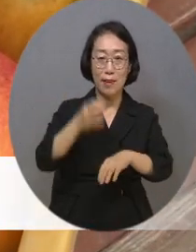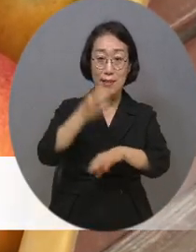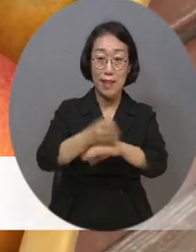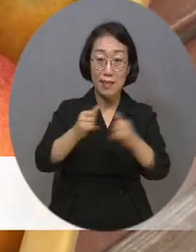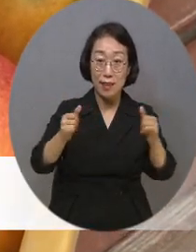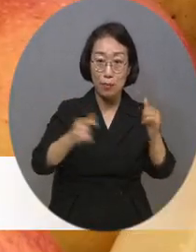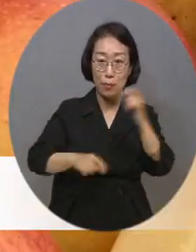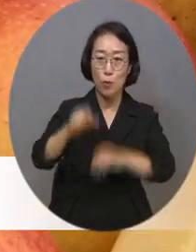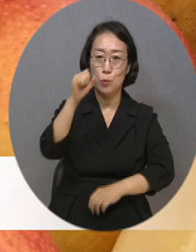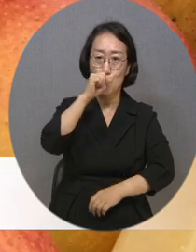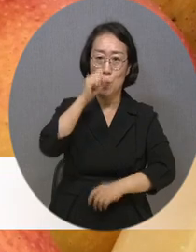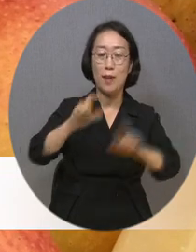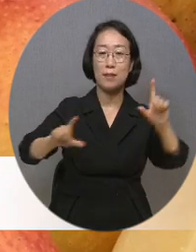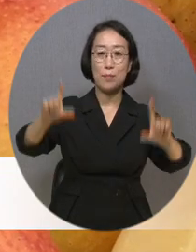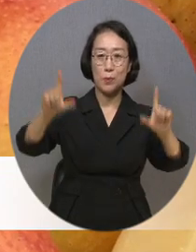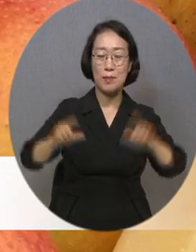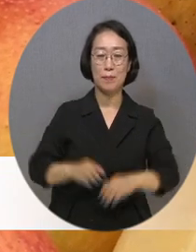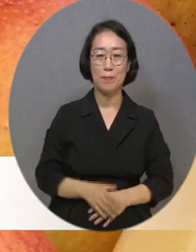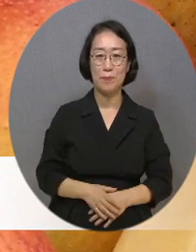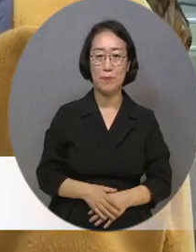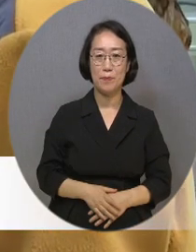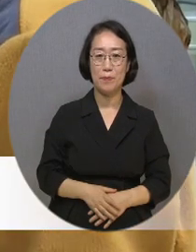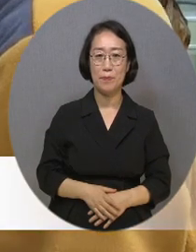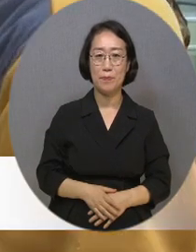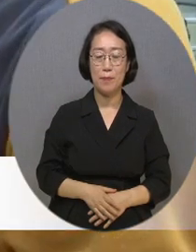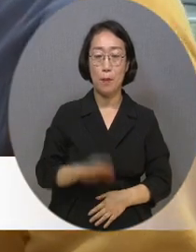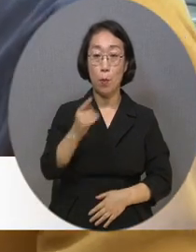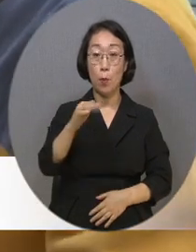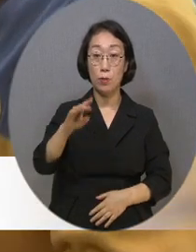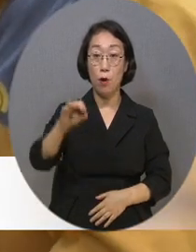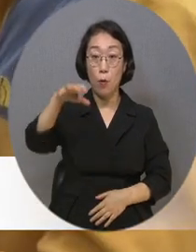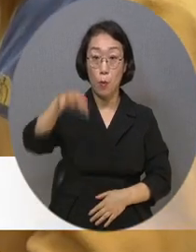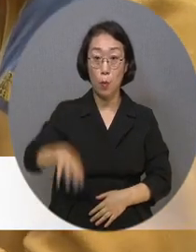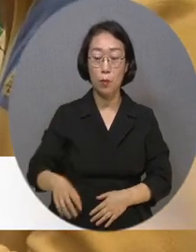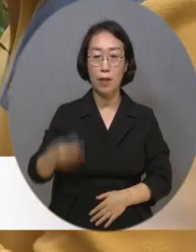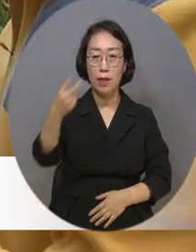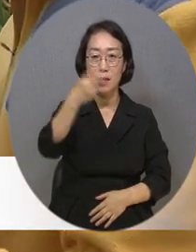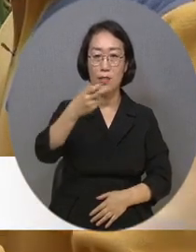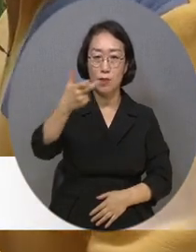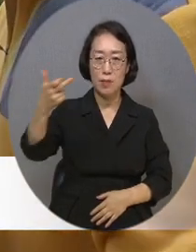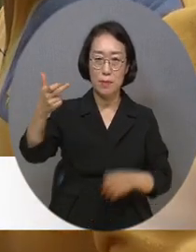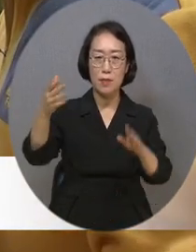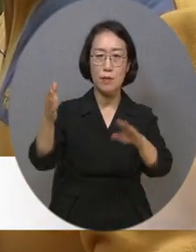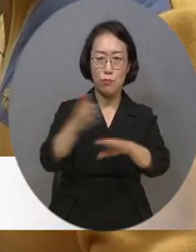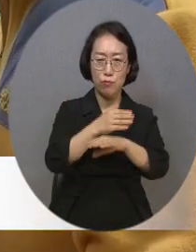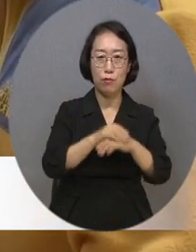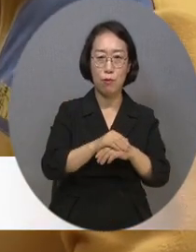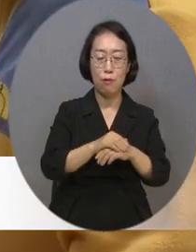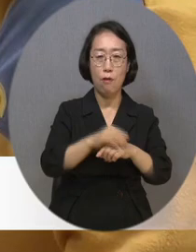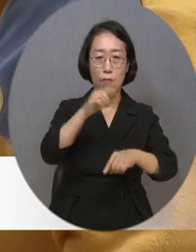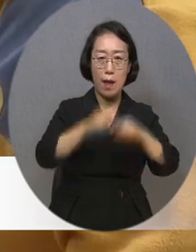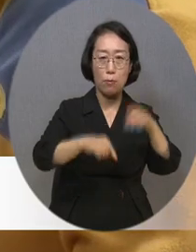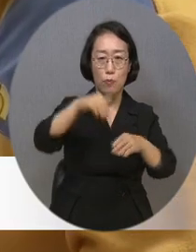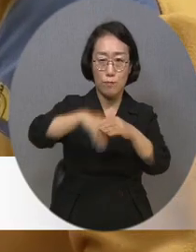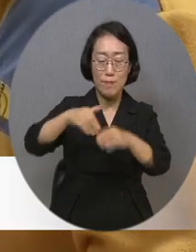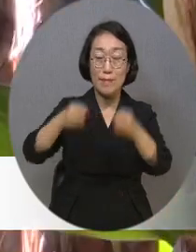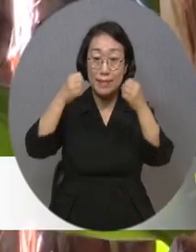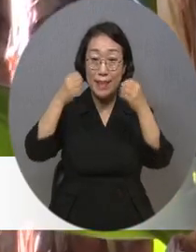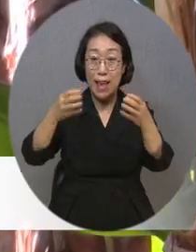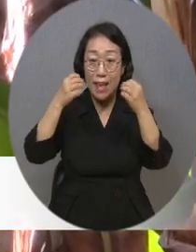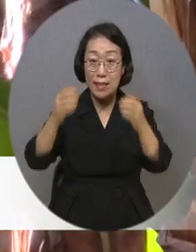소비자들에게 좋은 반응을 얻고 있습니다. 보성군은 지난 2017년부터 과수 신소득 작목 발굴을